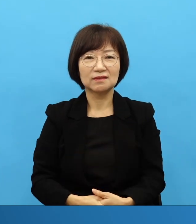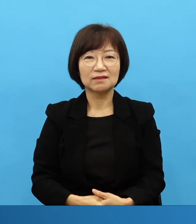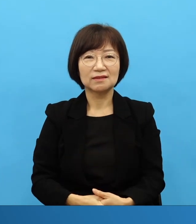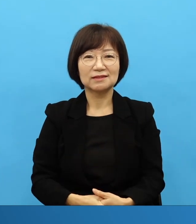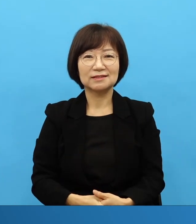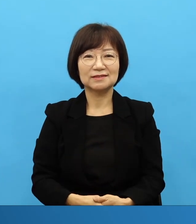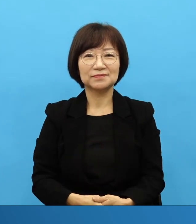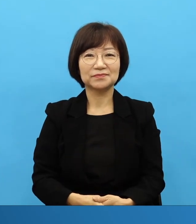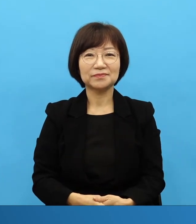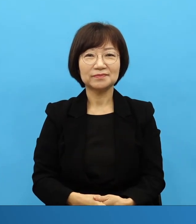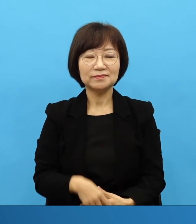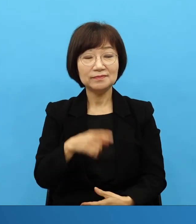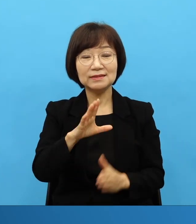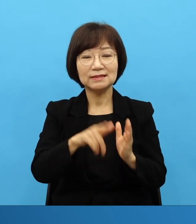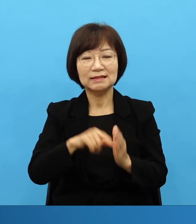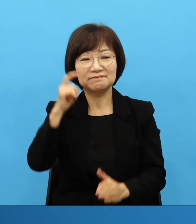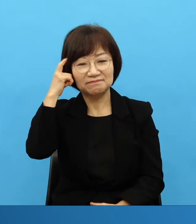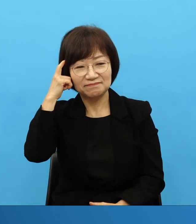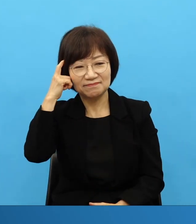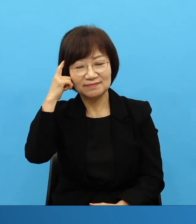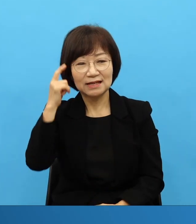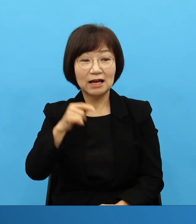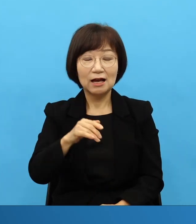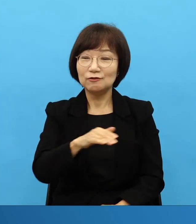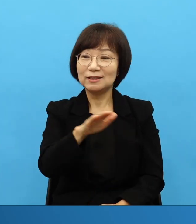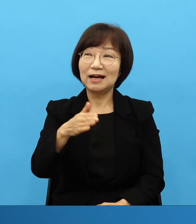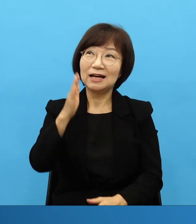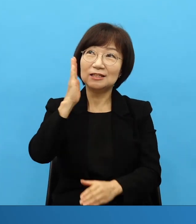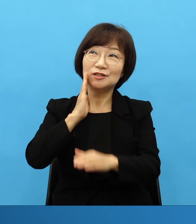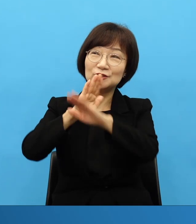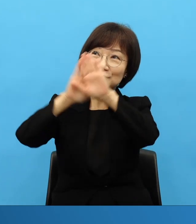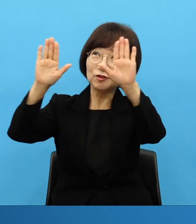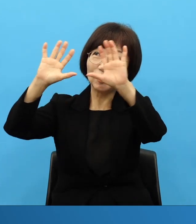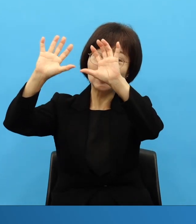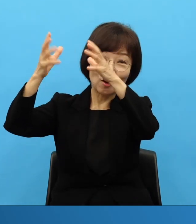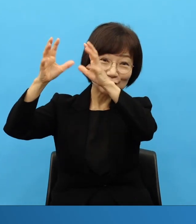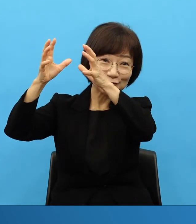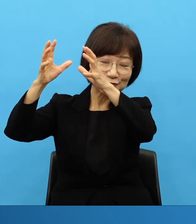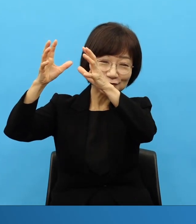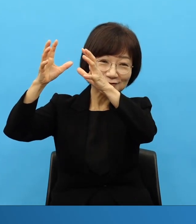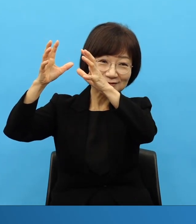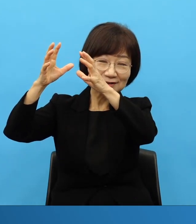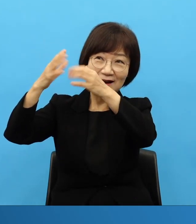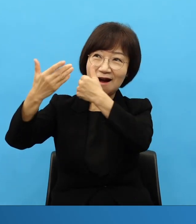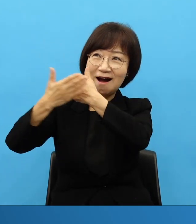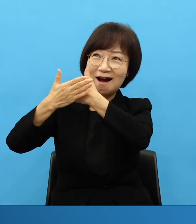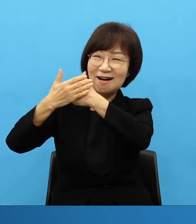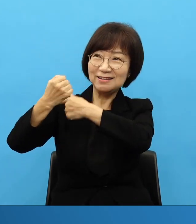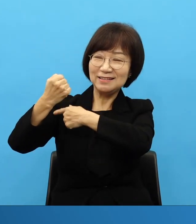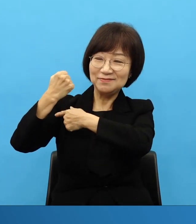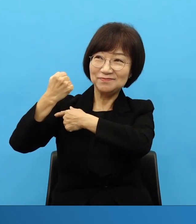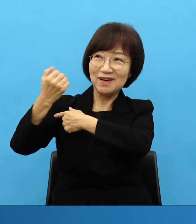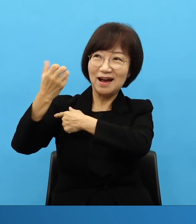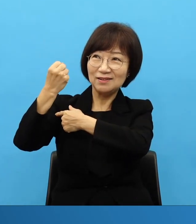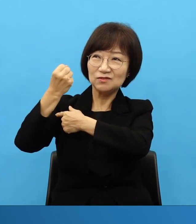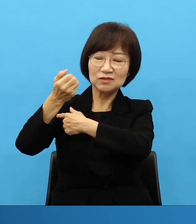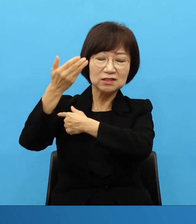천국의 배경을 가지고 있으면서도 땅에서 거지처럼 사는 그런 모습이구나 하는